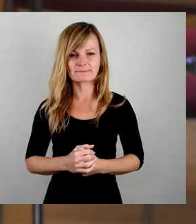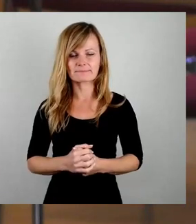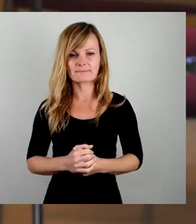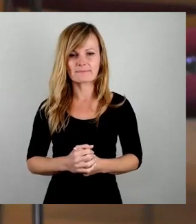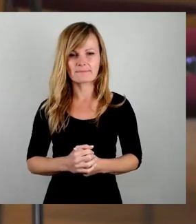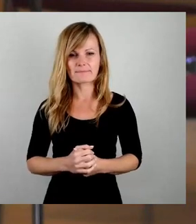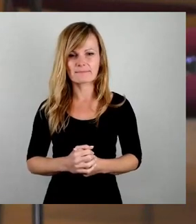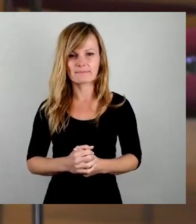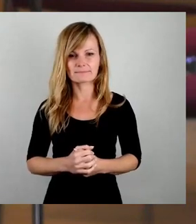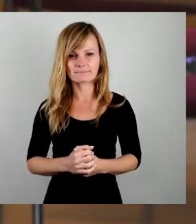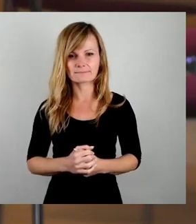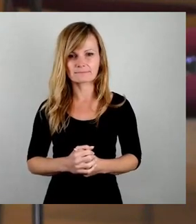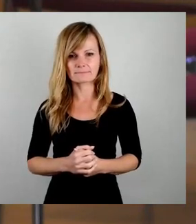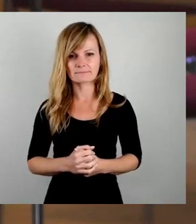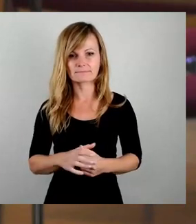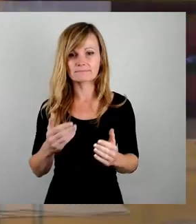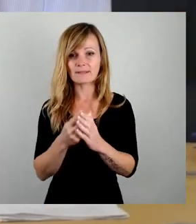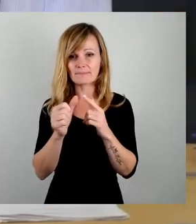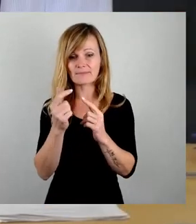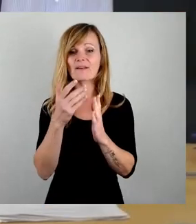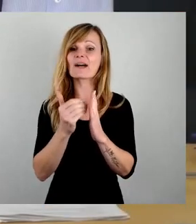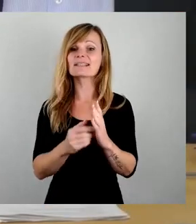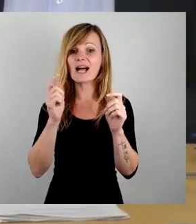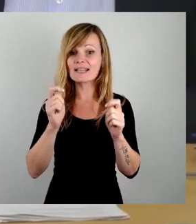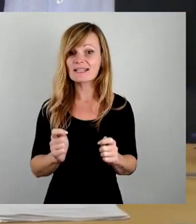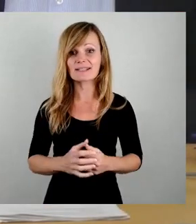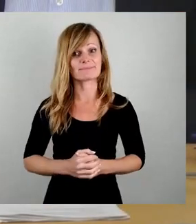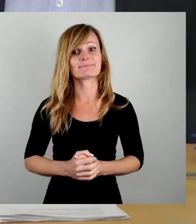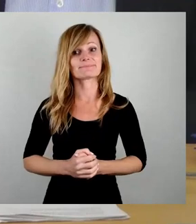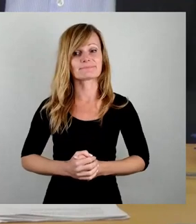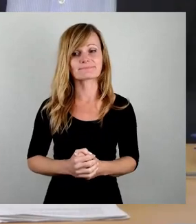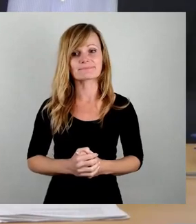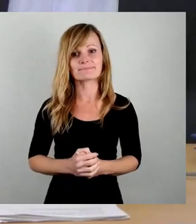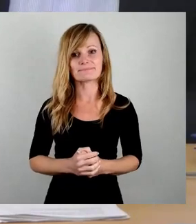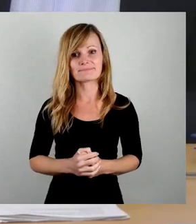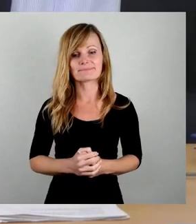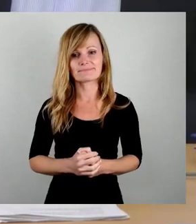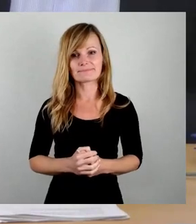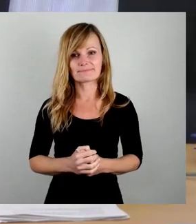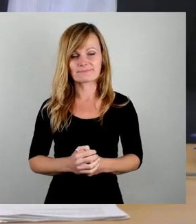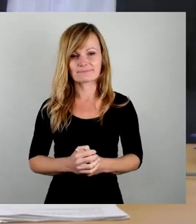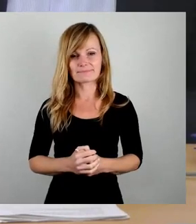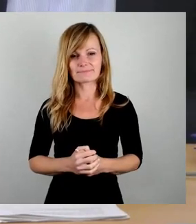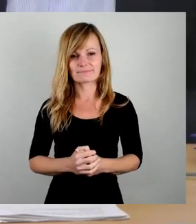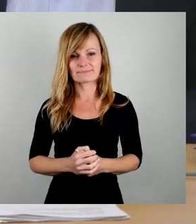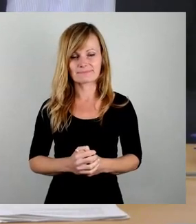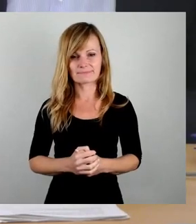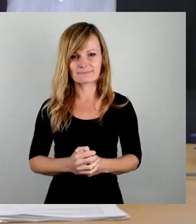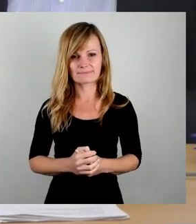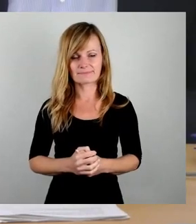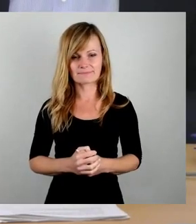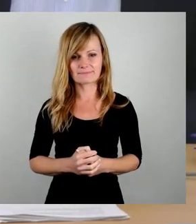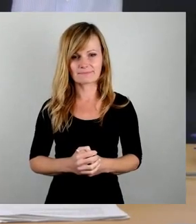So, gibt es jetzt noch weitere Anträge zum Verfahren? Dann würde ich mir